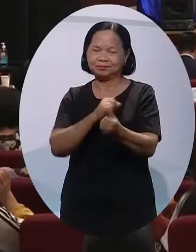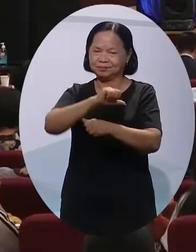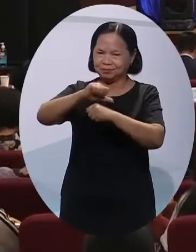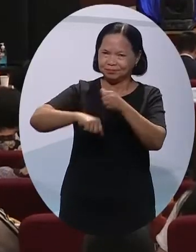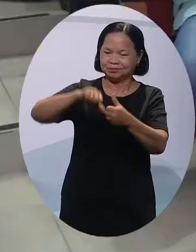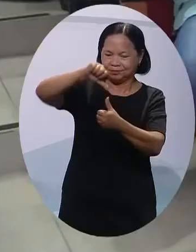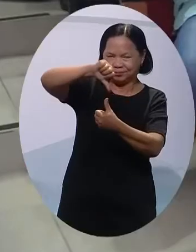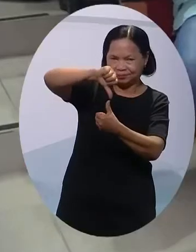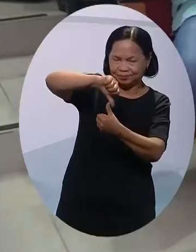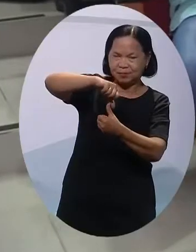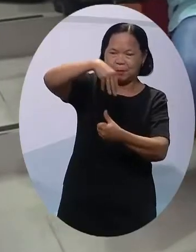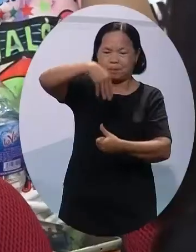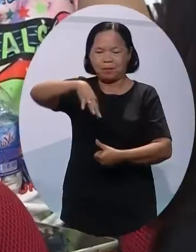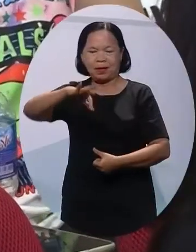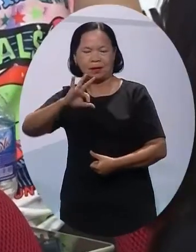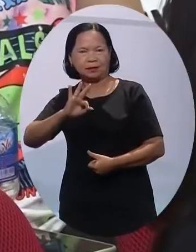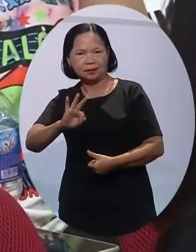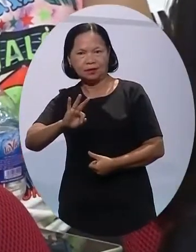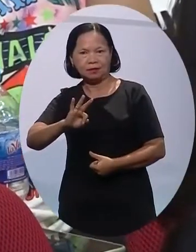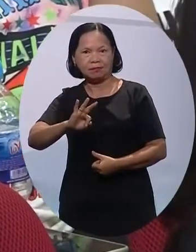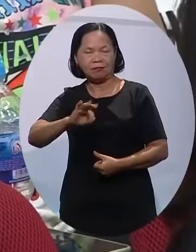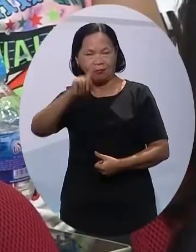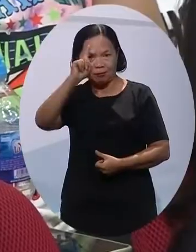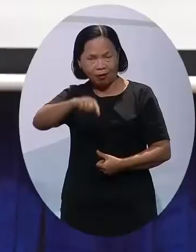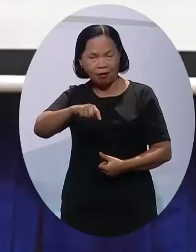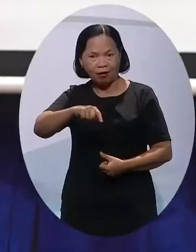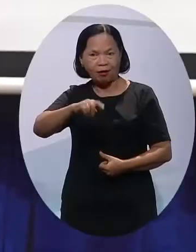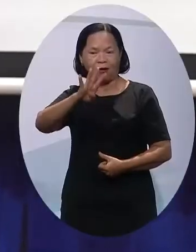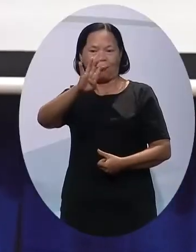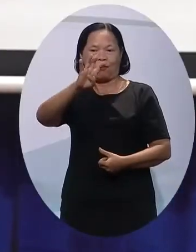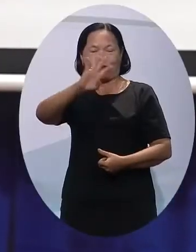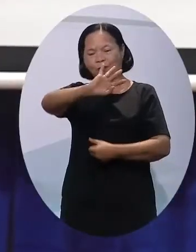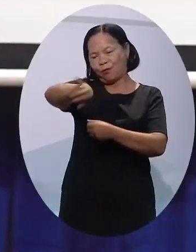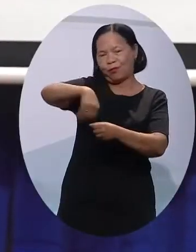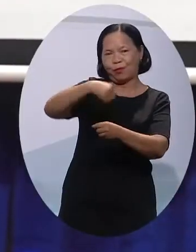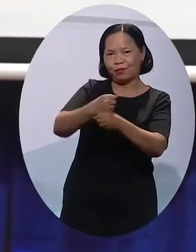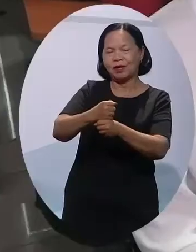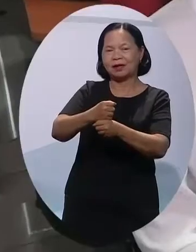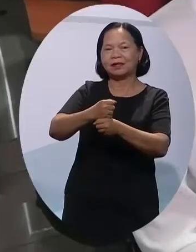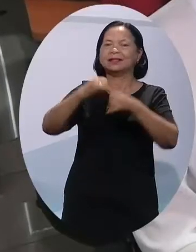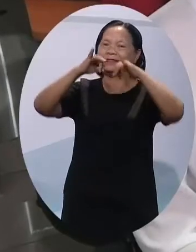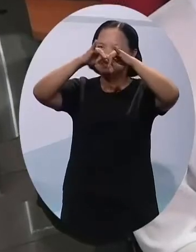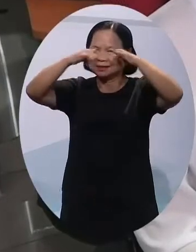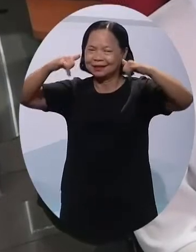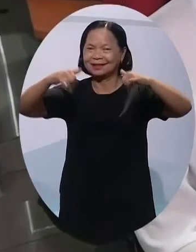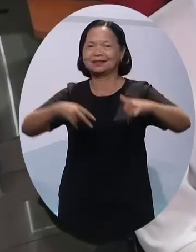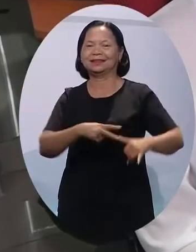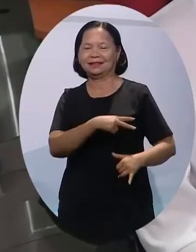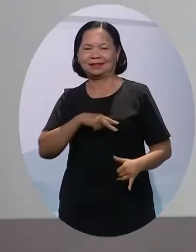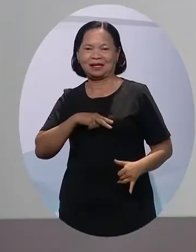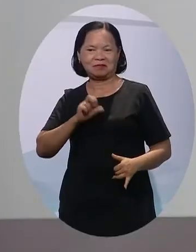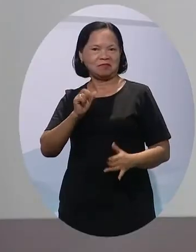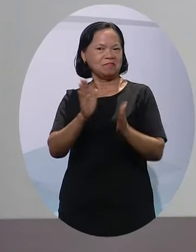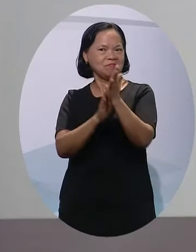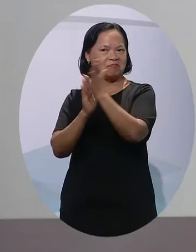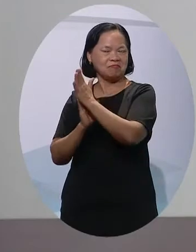có liên quan khác. Mentor là các doanh nhân có kinh nghiệm trên 40 tuổi, mentee là các doanh nhân trẻ, nhân viên các doanh nghiệp, sinh viên xuất